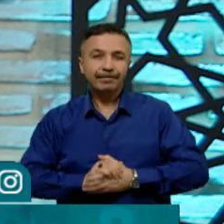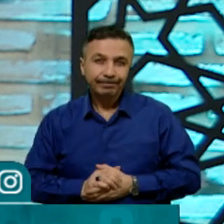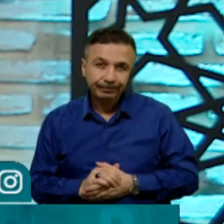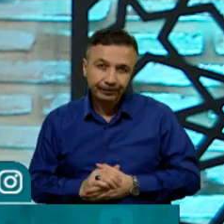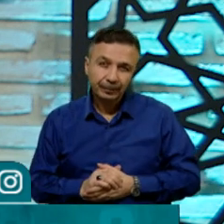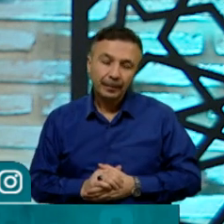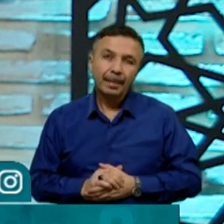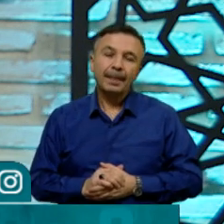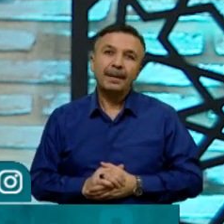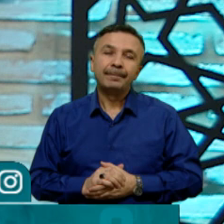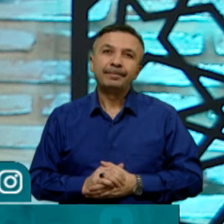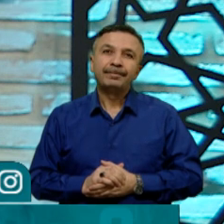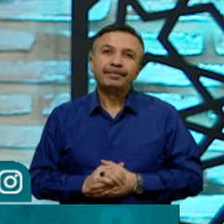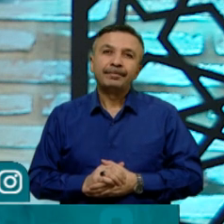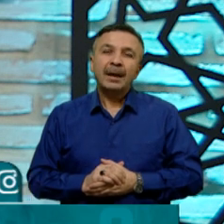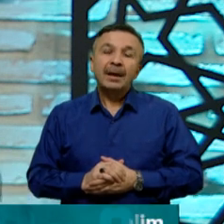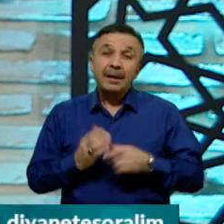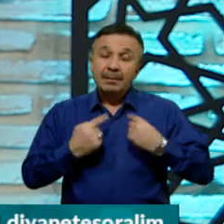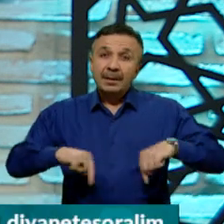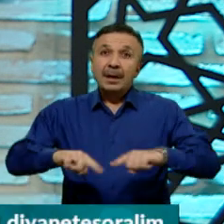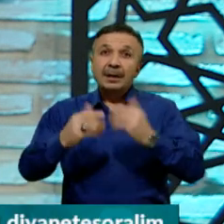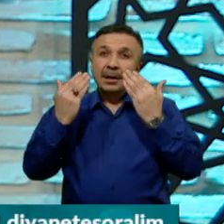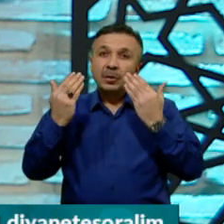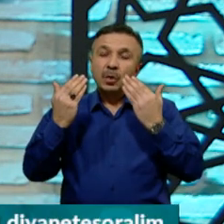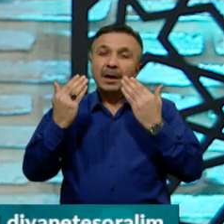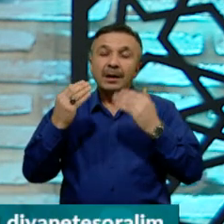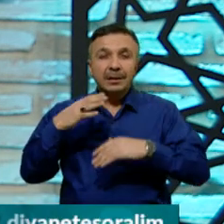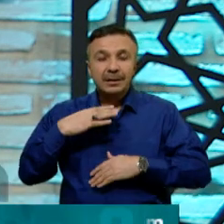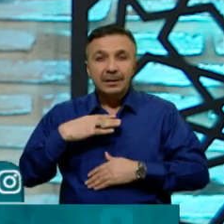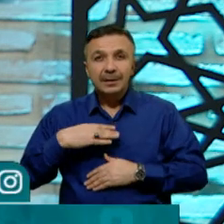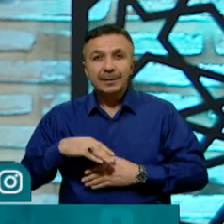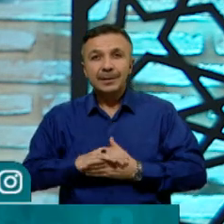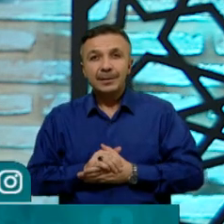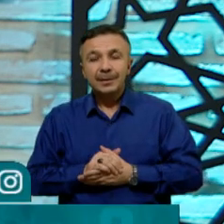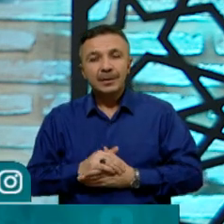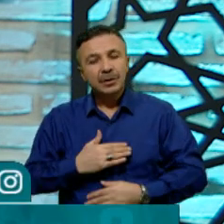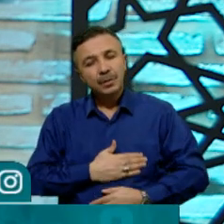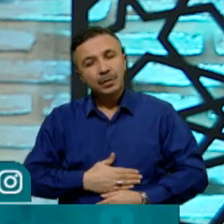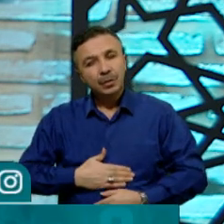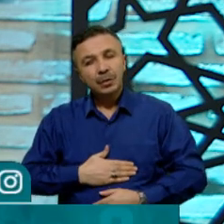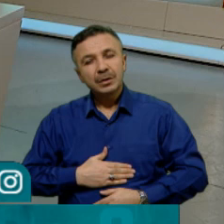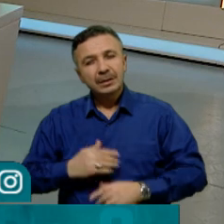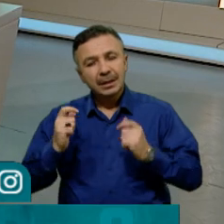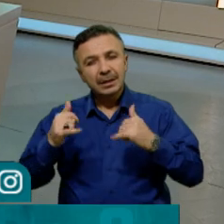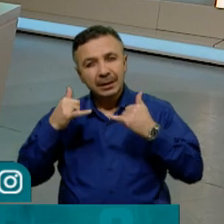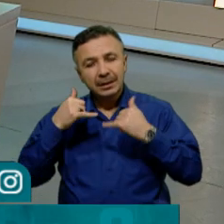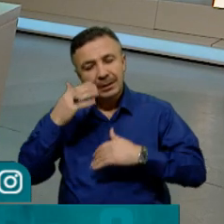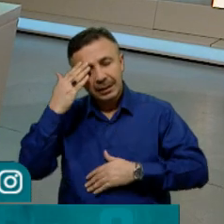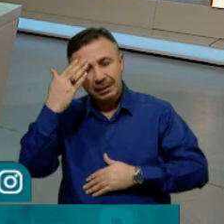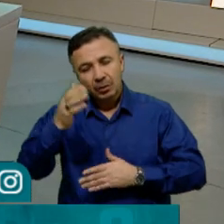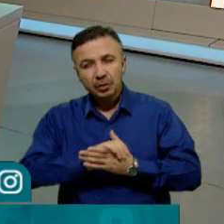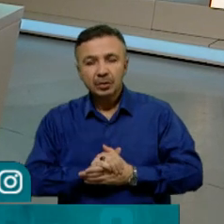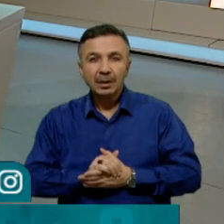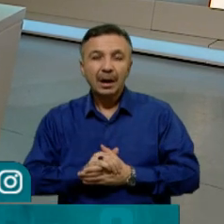hayatınızı şekillendirir siniz Efendim Bize de dua edin sıhhat afiyet diliyorum Bursa'ya da selam olsun bu vesileyle Evet cenabı Allah